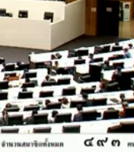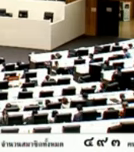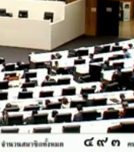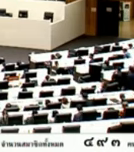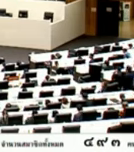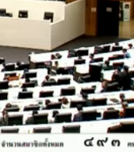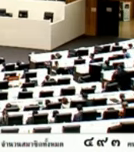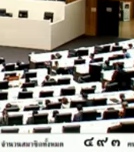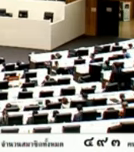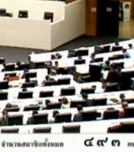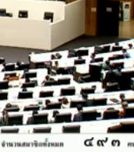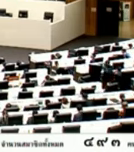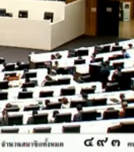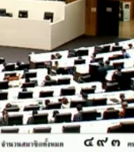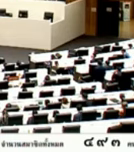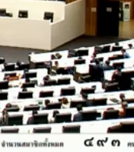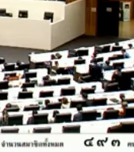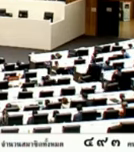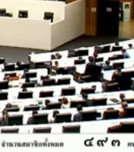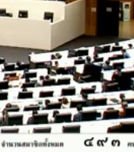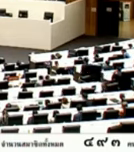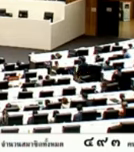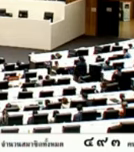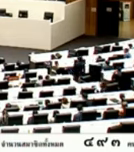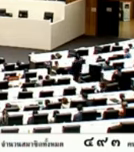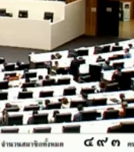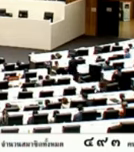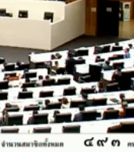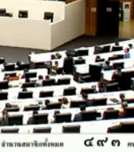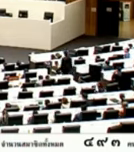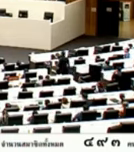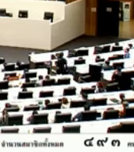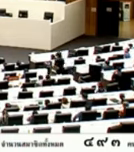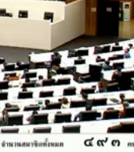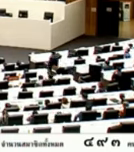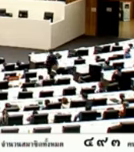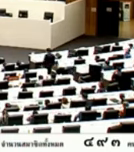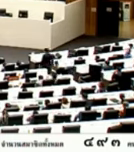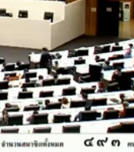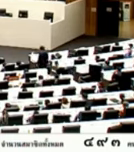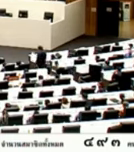ครับครับกำลังเดินเข้ามาหายท่า